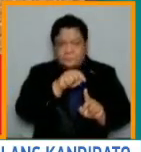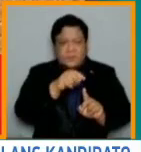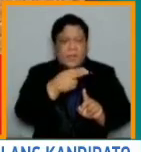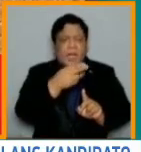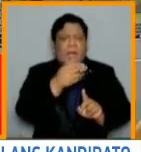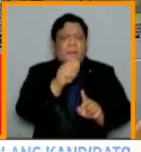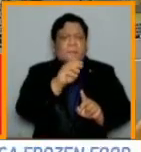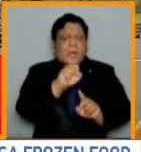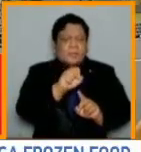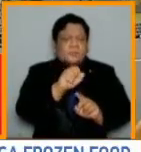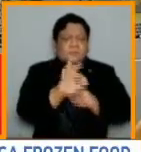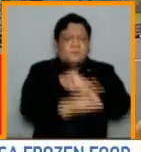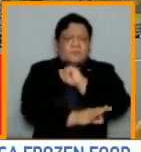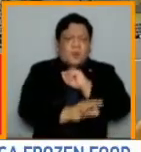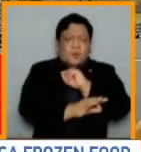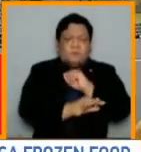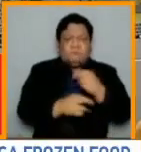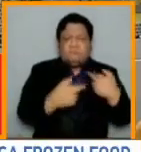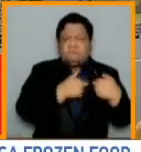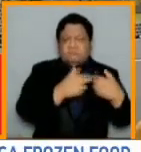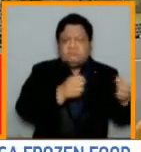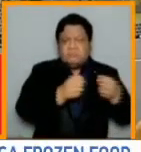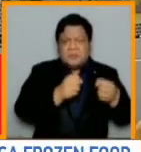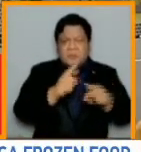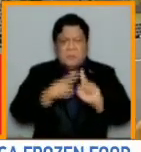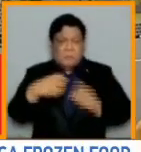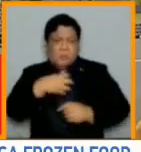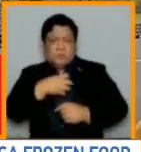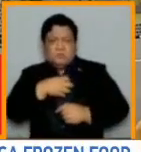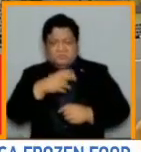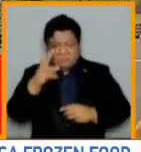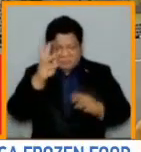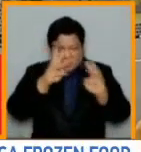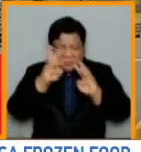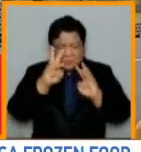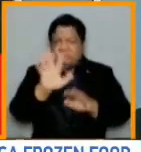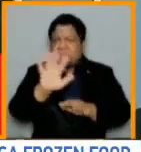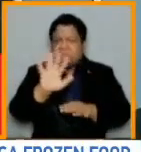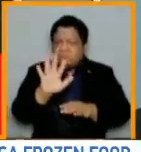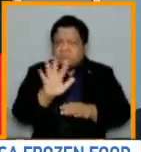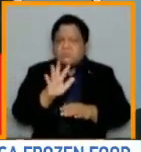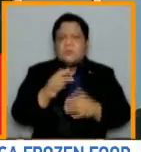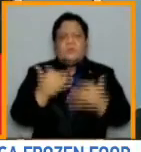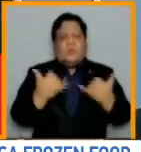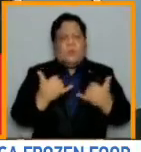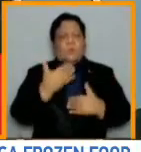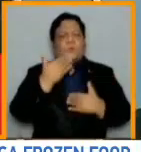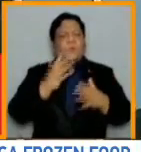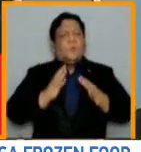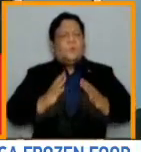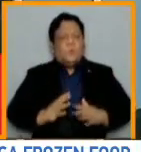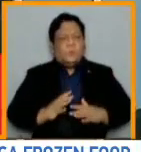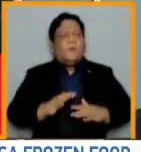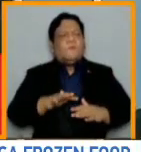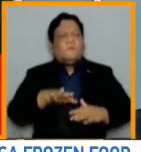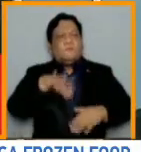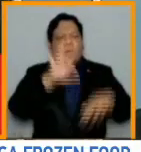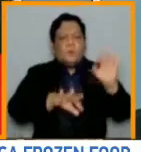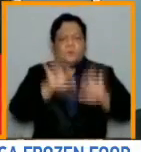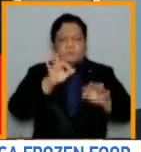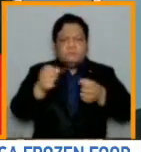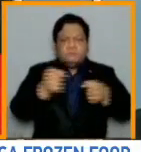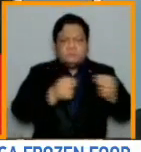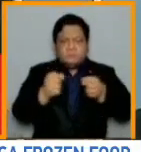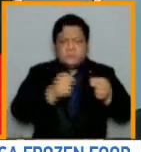walang dapat ipangamba. Malaking bagay raw na maagang nadiskubre ang recruitment ng Hamas sa ilang Pilipino. Dahil kung naging